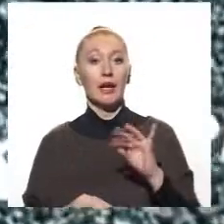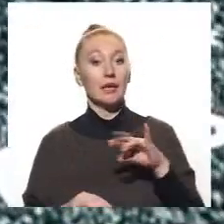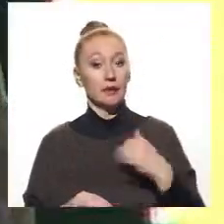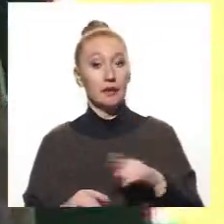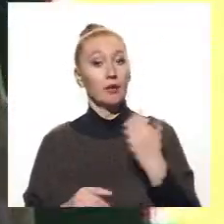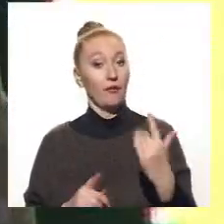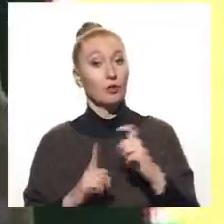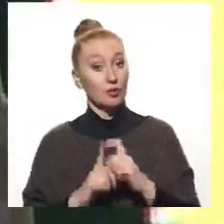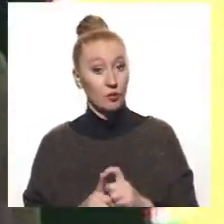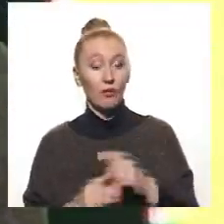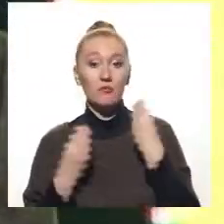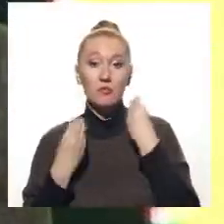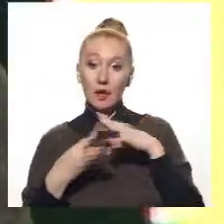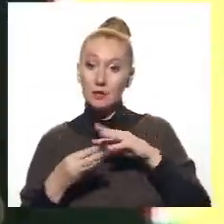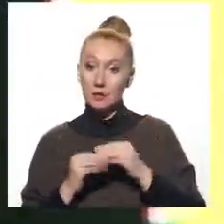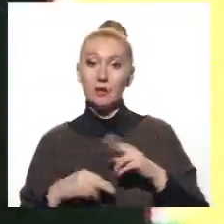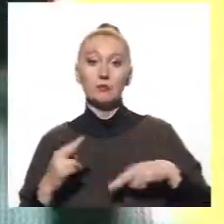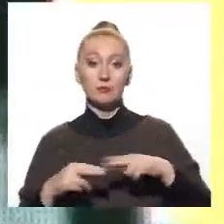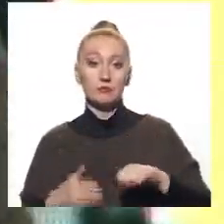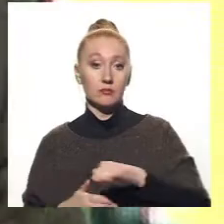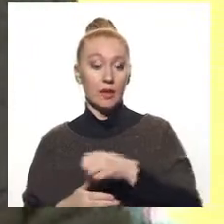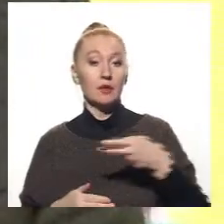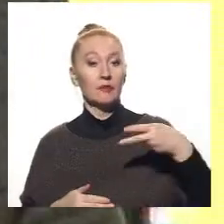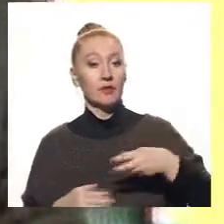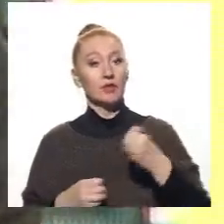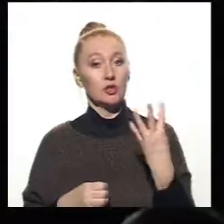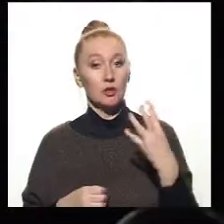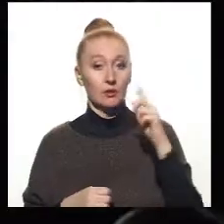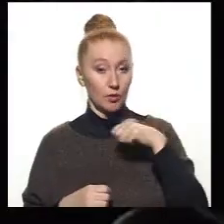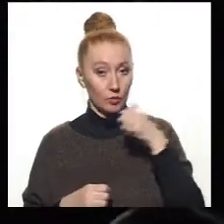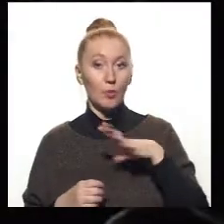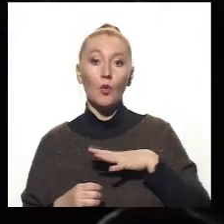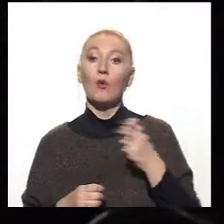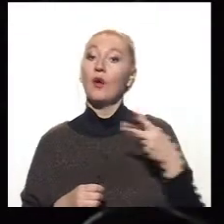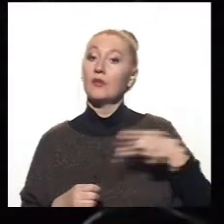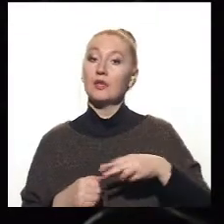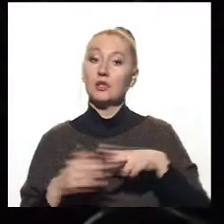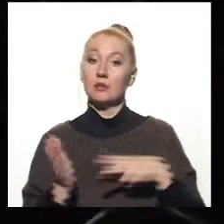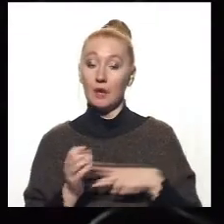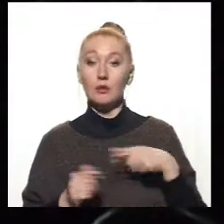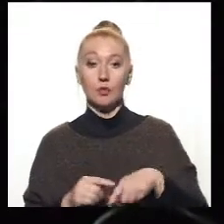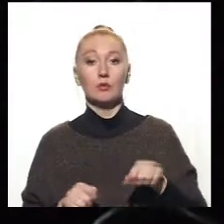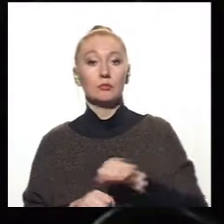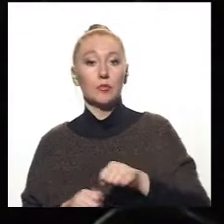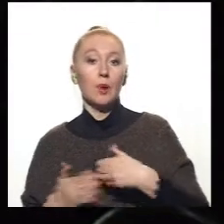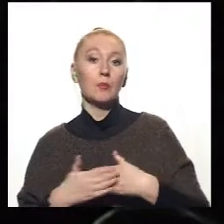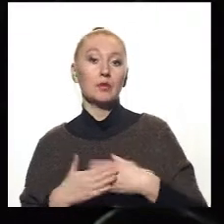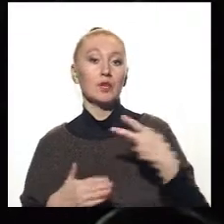його словами, найкращий результат щодо будівництва з 2014-го був у 2017-му. Тоді проклали